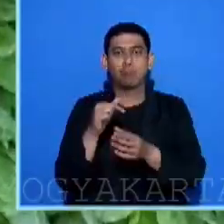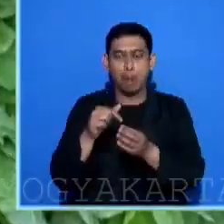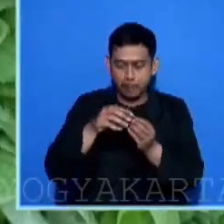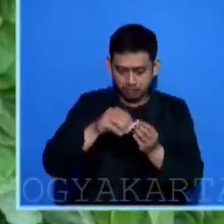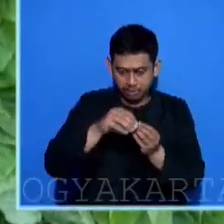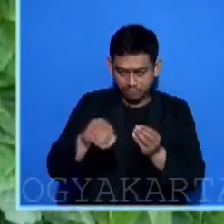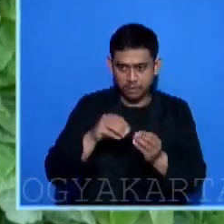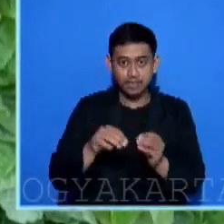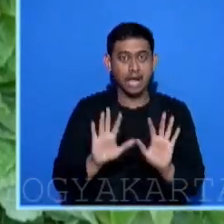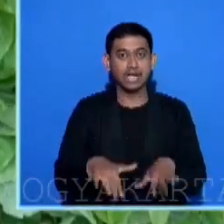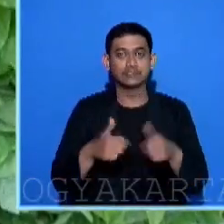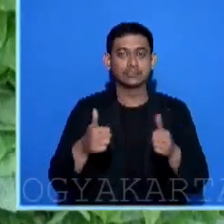lajeng dipun pendet dening por bakul